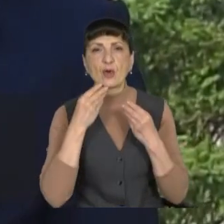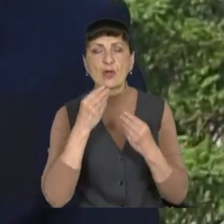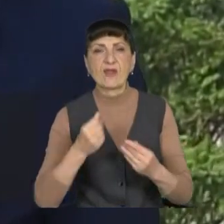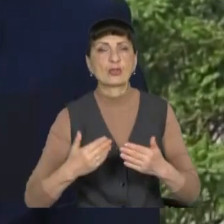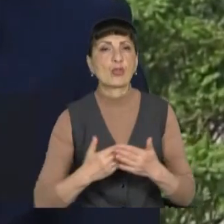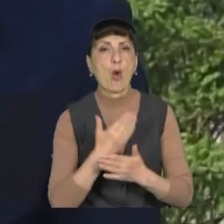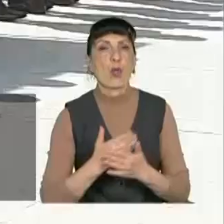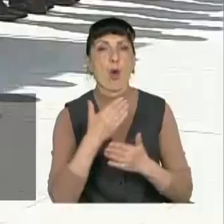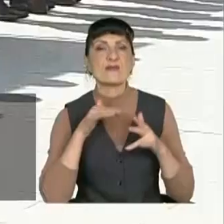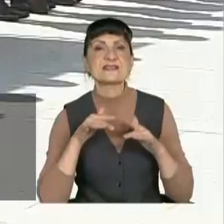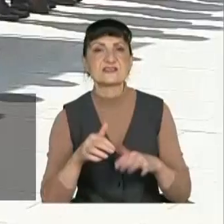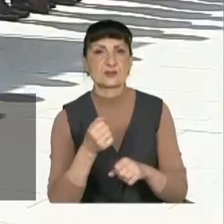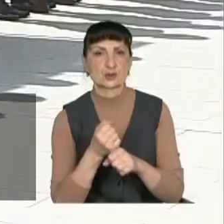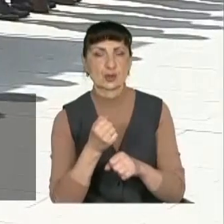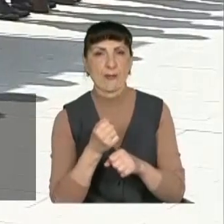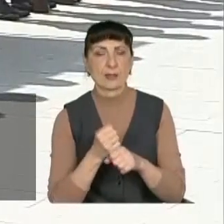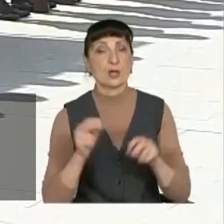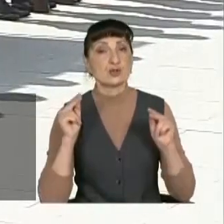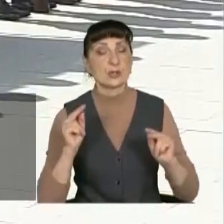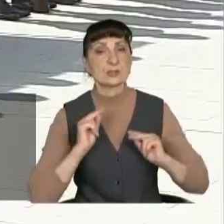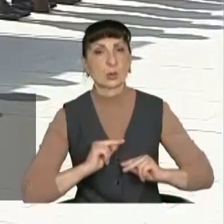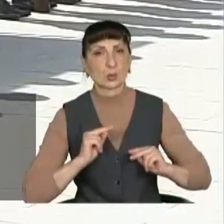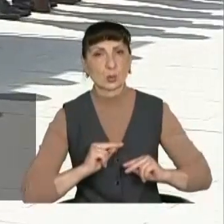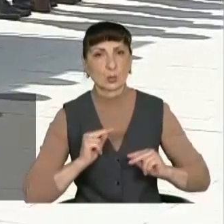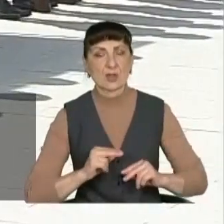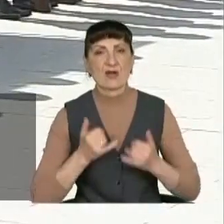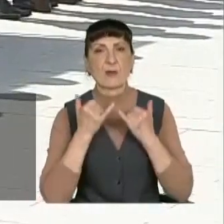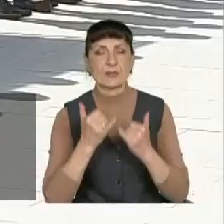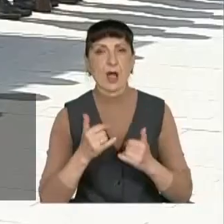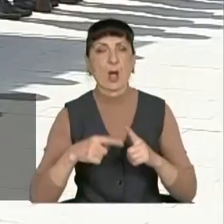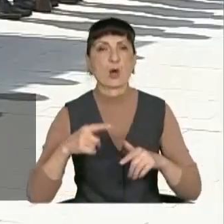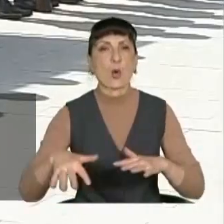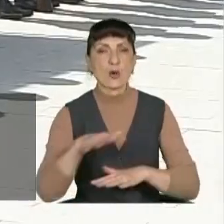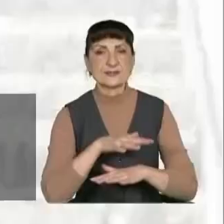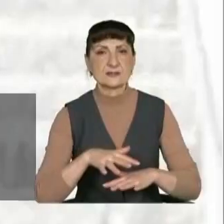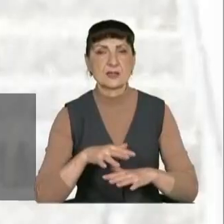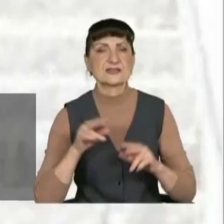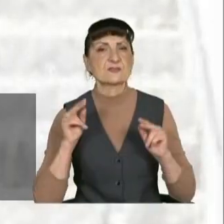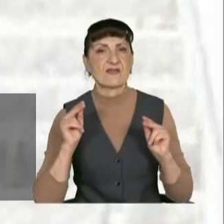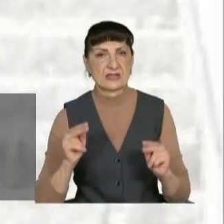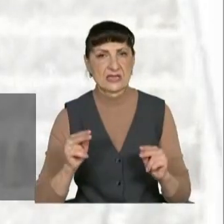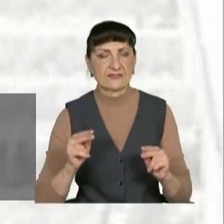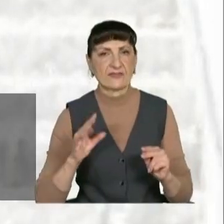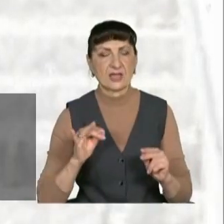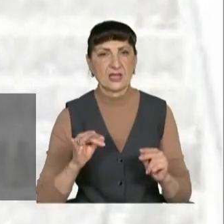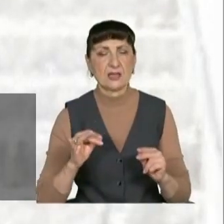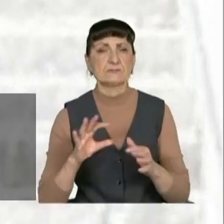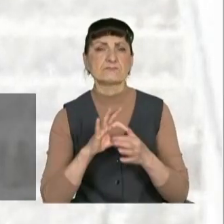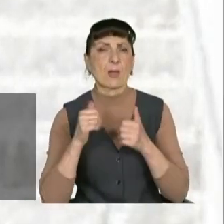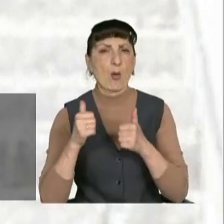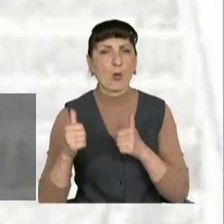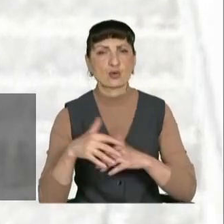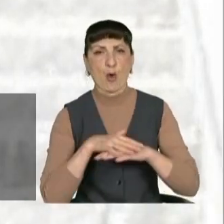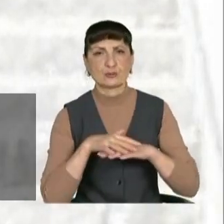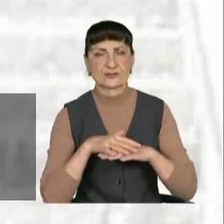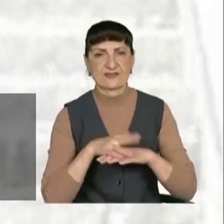на новые свершения и честный труд во благо Родины во имя построения справедливого и гармоничного